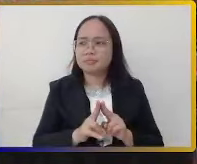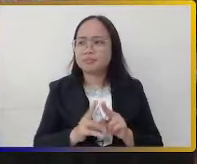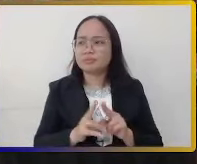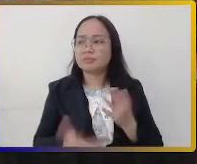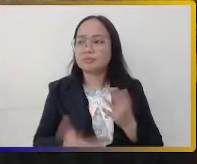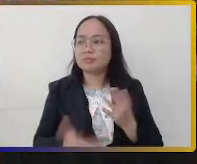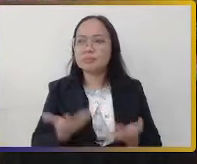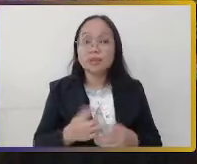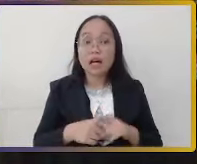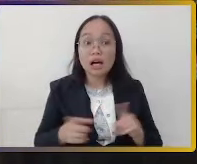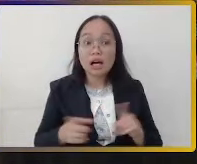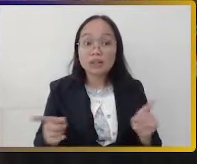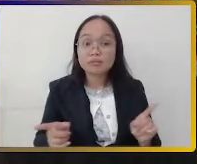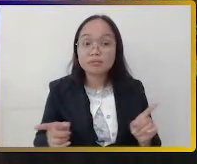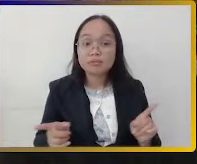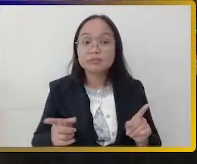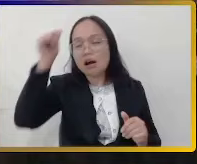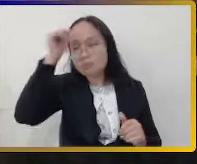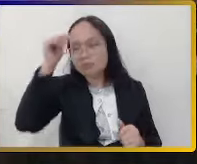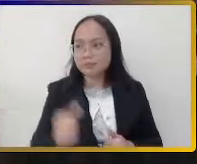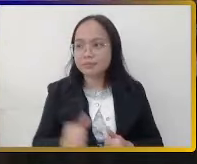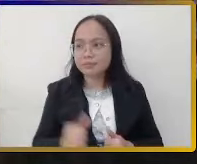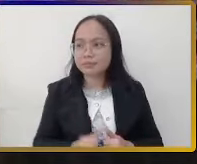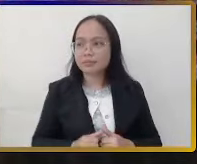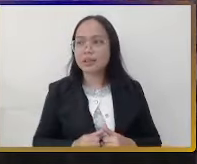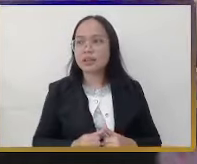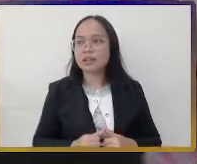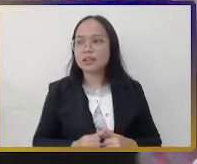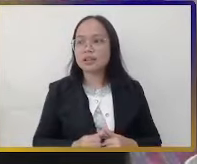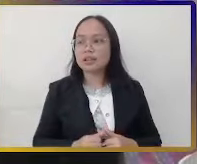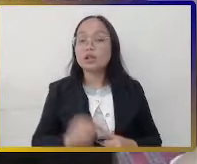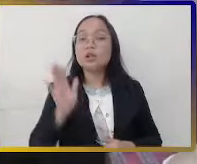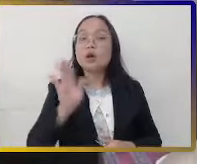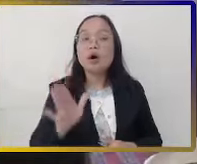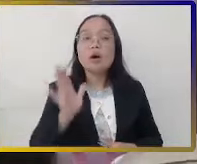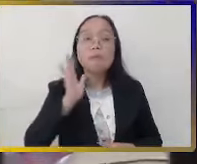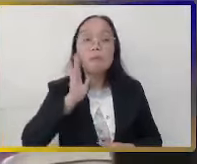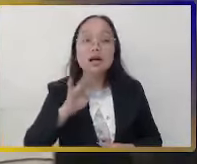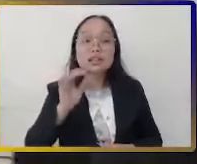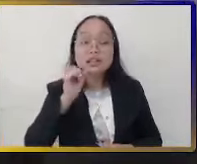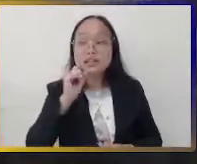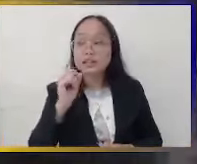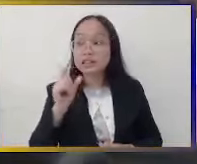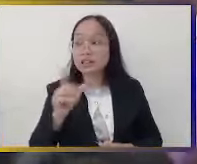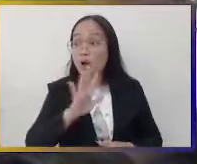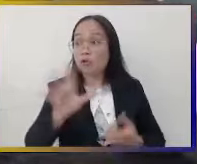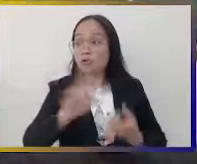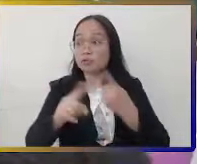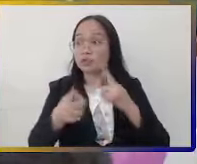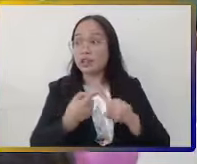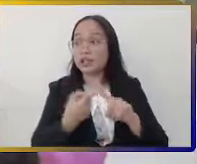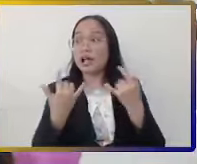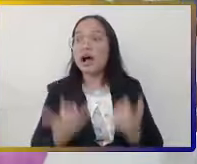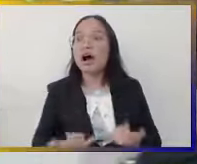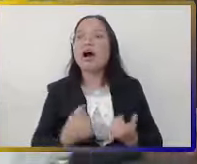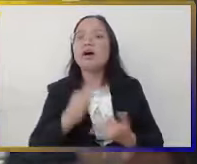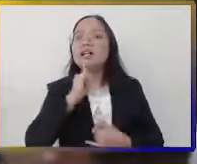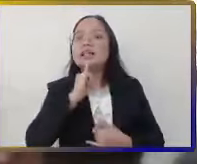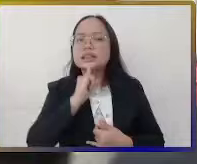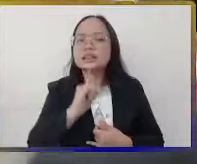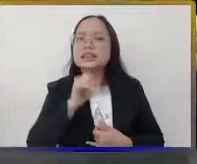Kapatid, alalahanin mo, yung kaibigan ka ngayon, kaibigan mo ngayon, hindi